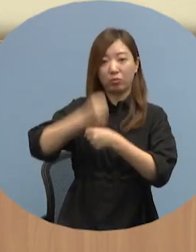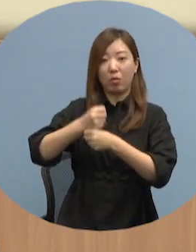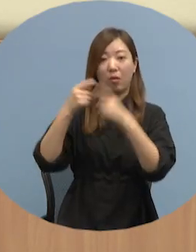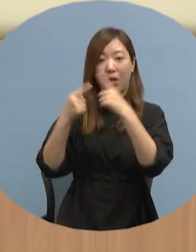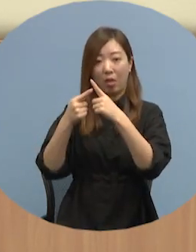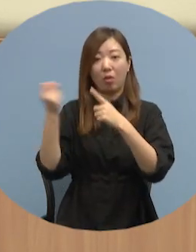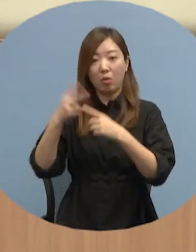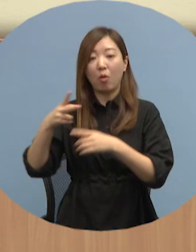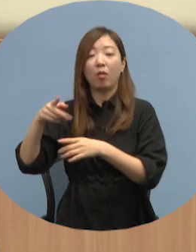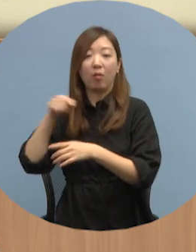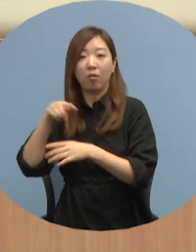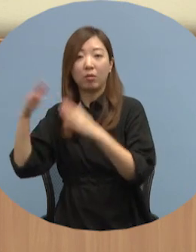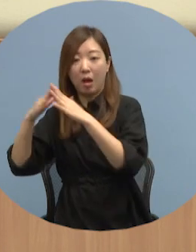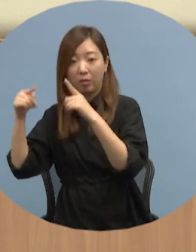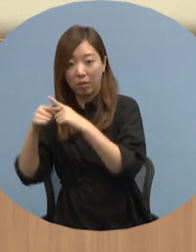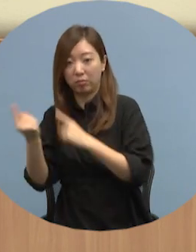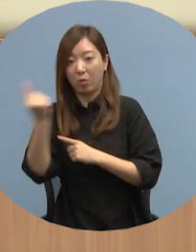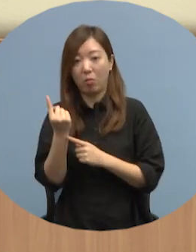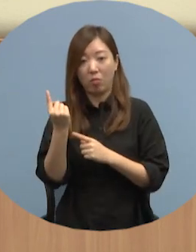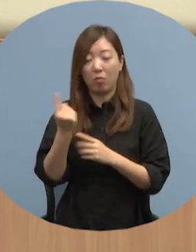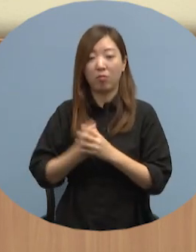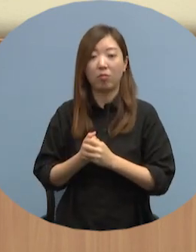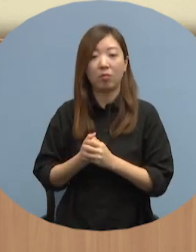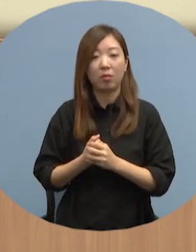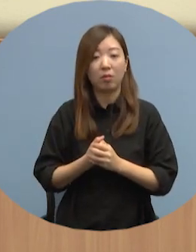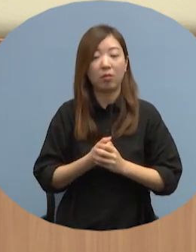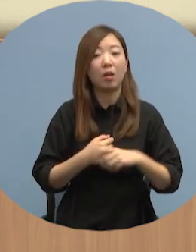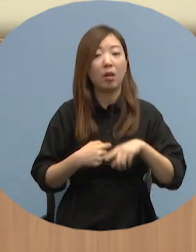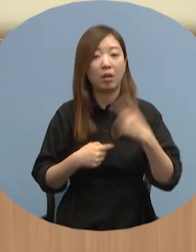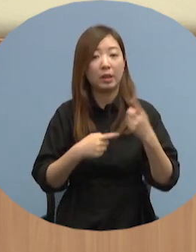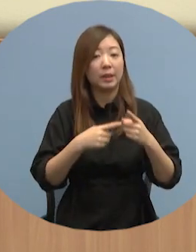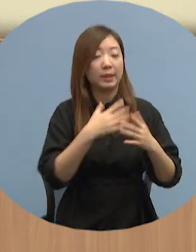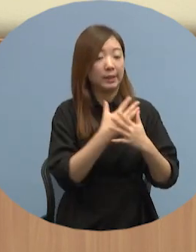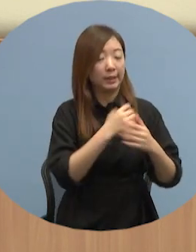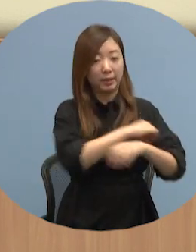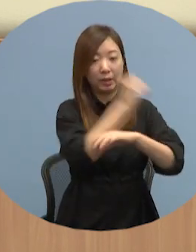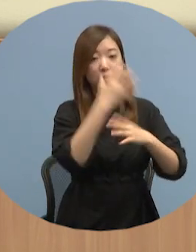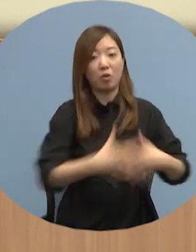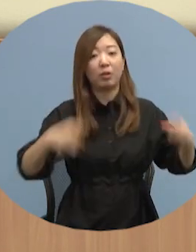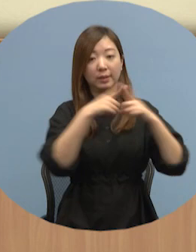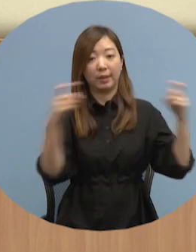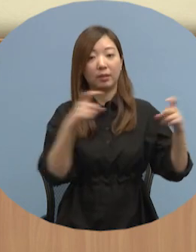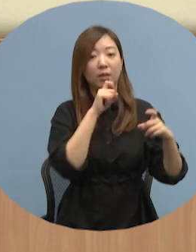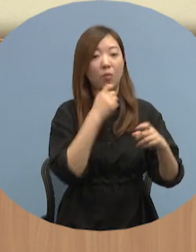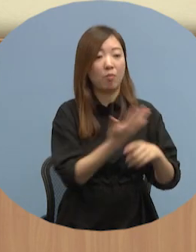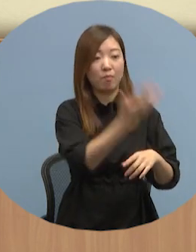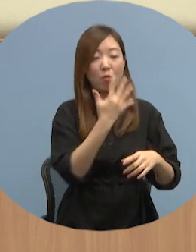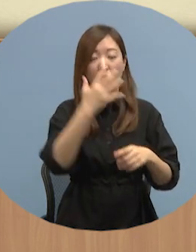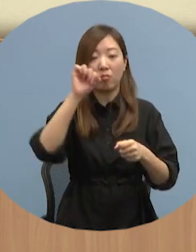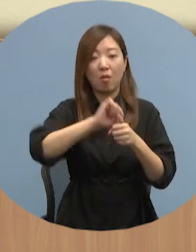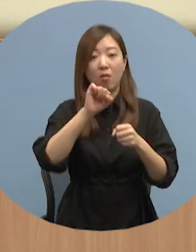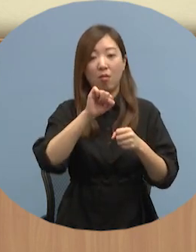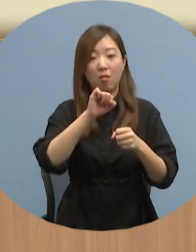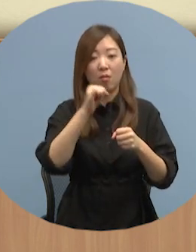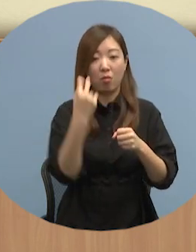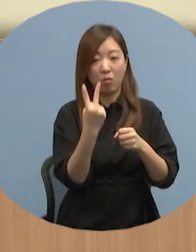一位員工嘅屋企人啦，日出康盛九期嗰度咧就多咗5位嘅員工啦，就加多2